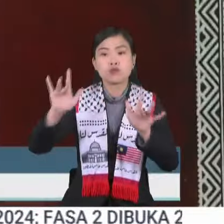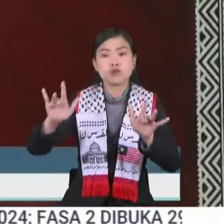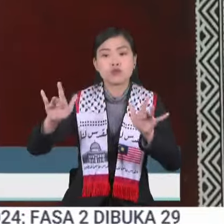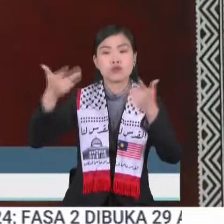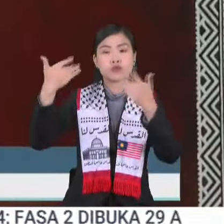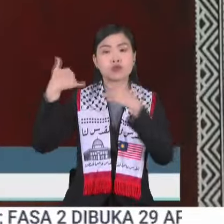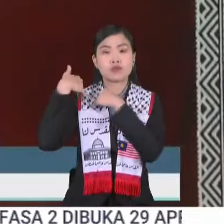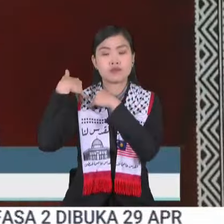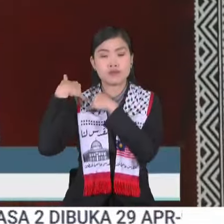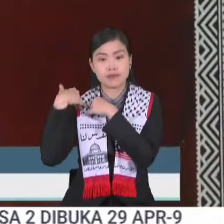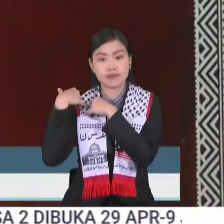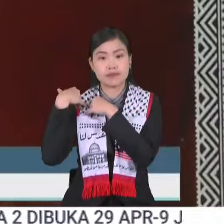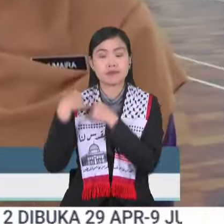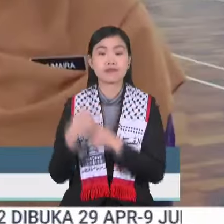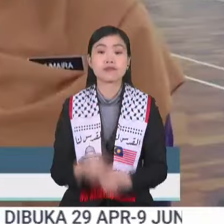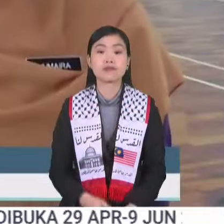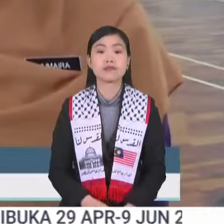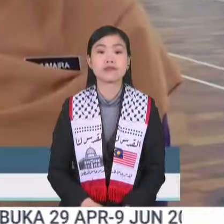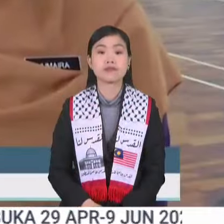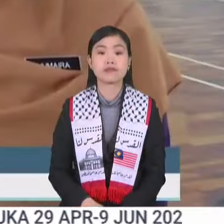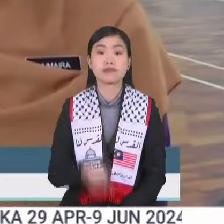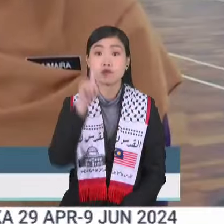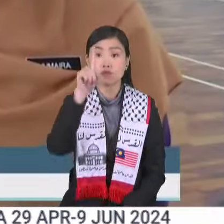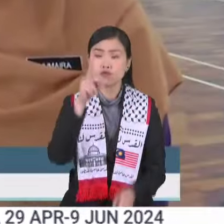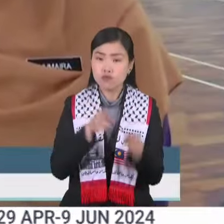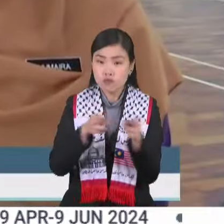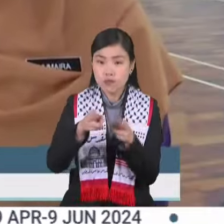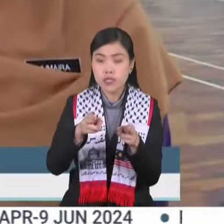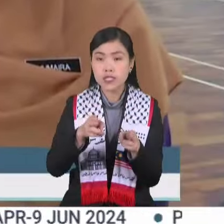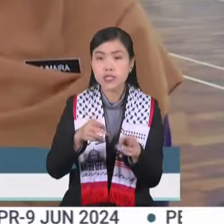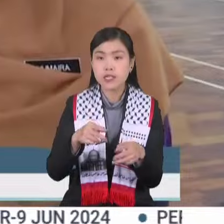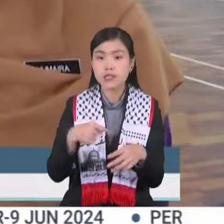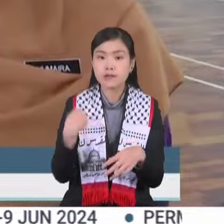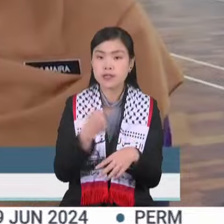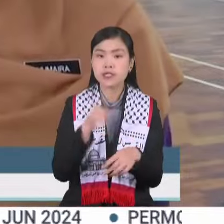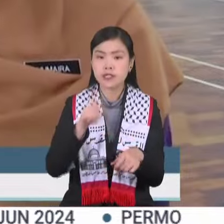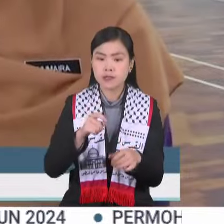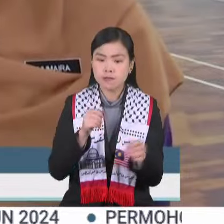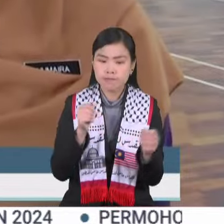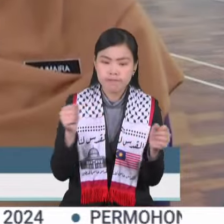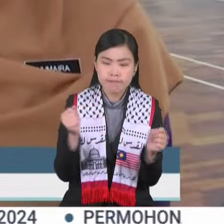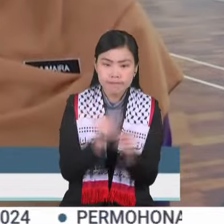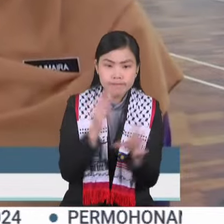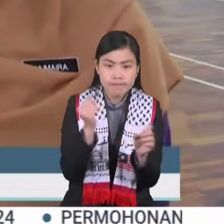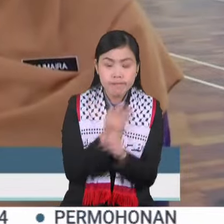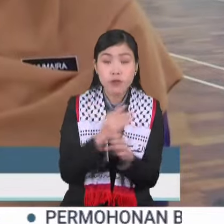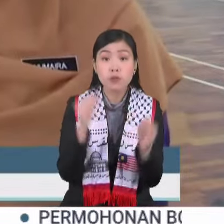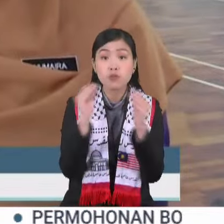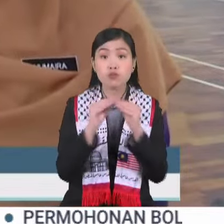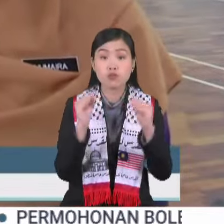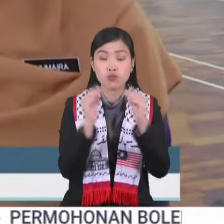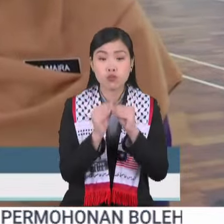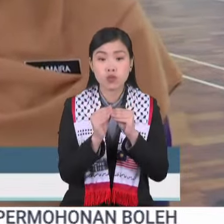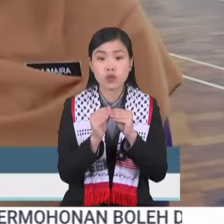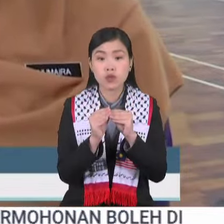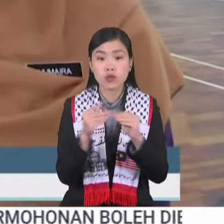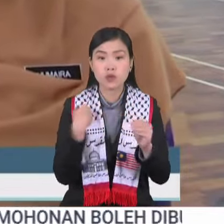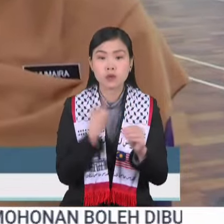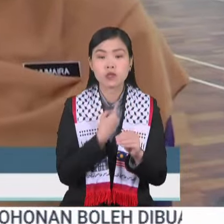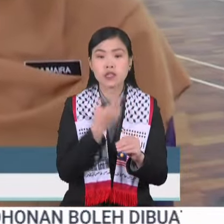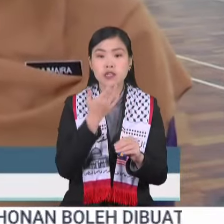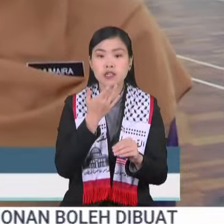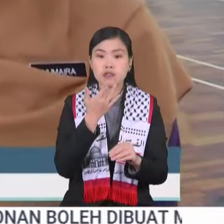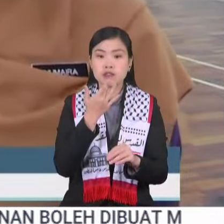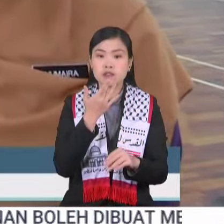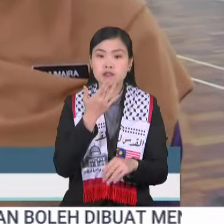satu usaha yang perlu kita pergiatkanlah di bulan yang mulia ini dan kami sangat